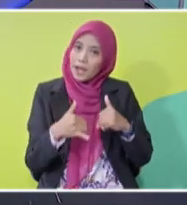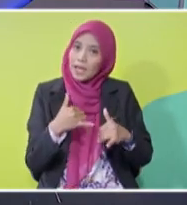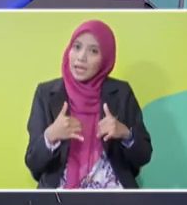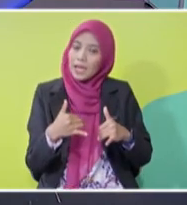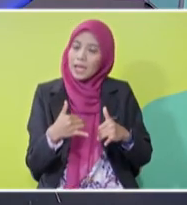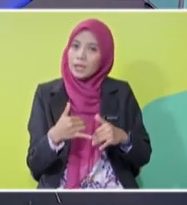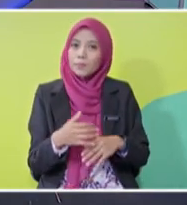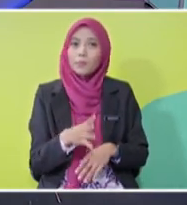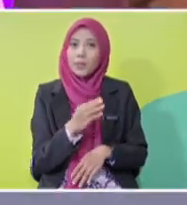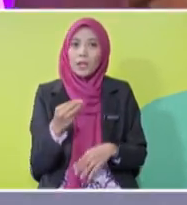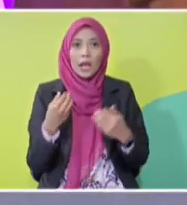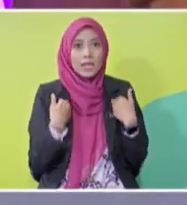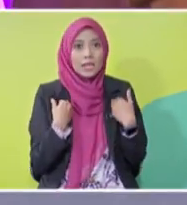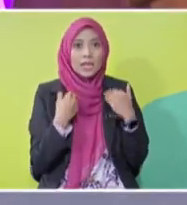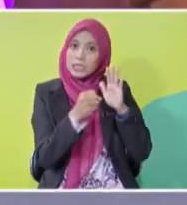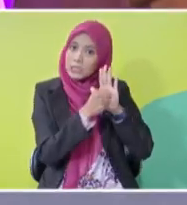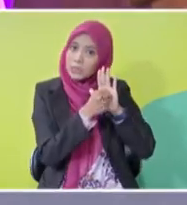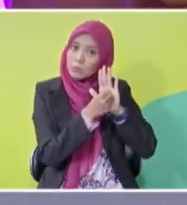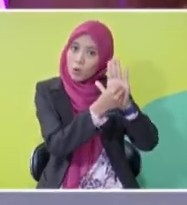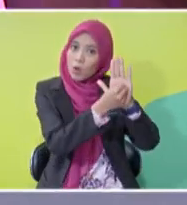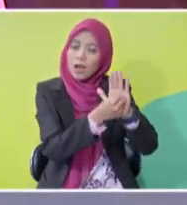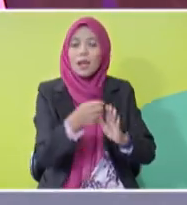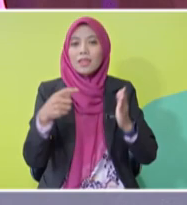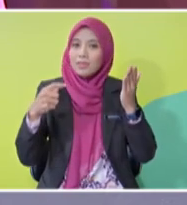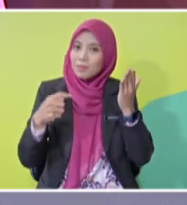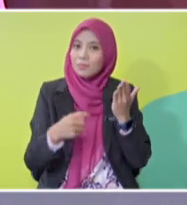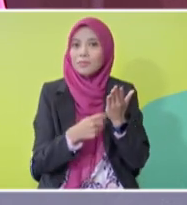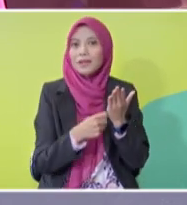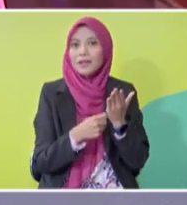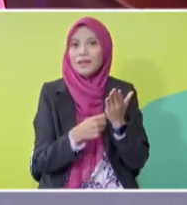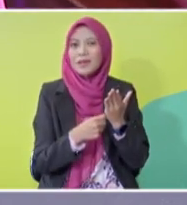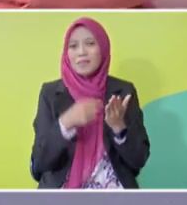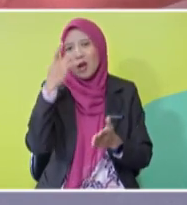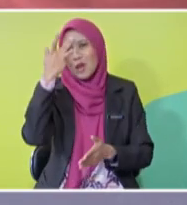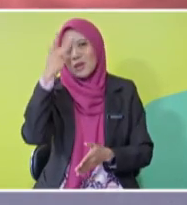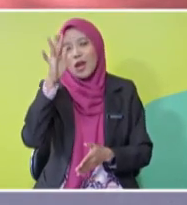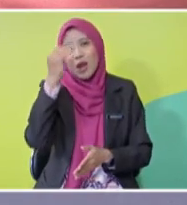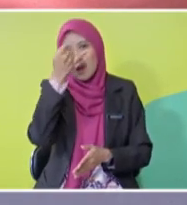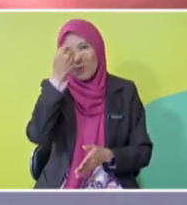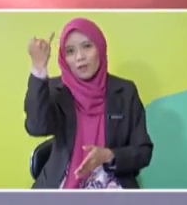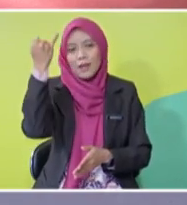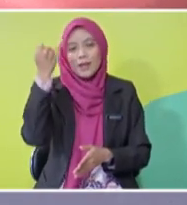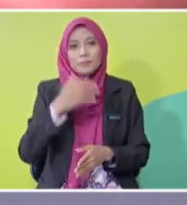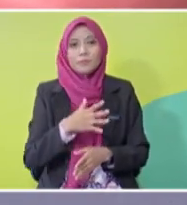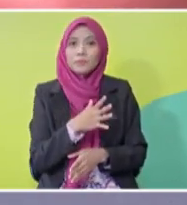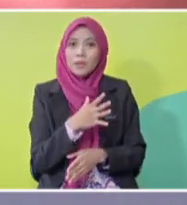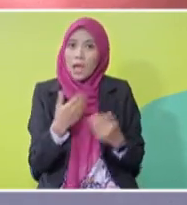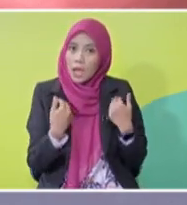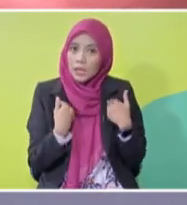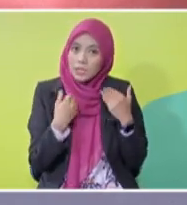kesimpulan tambah pandain aku dan di bawahnya ada simbol